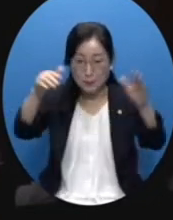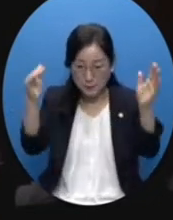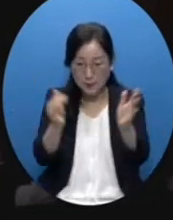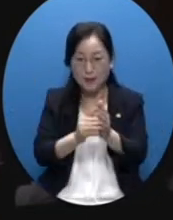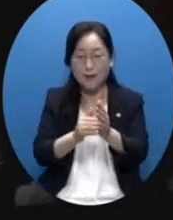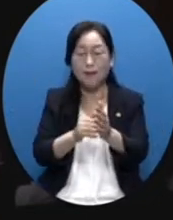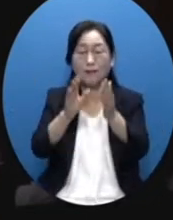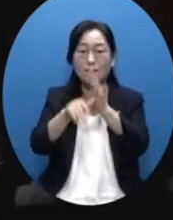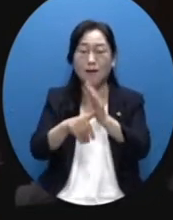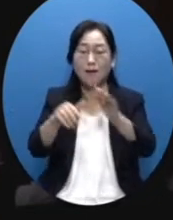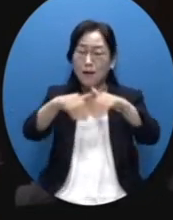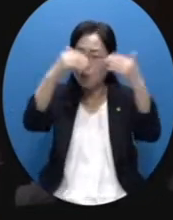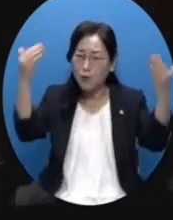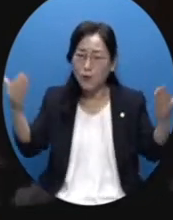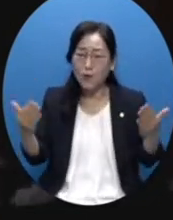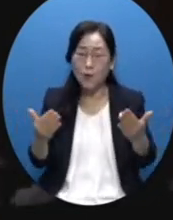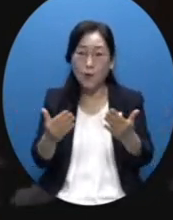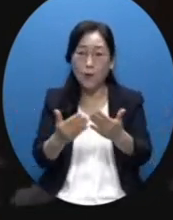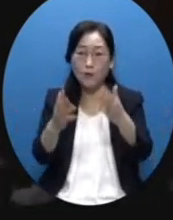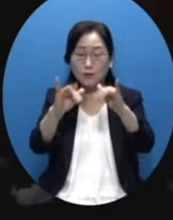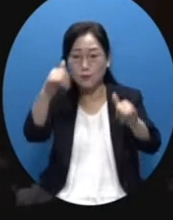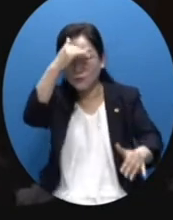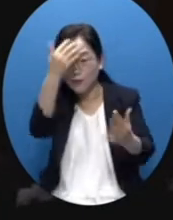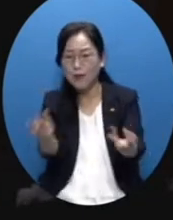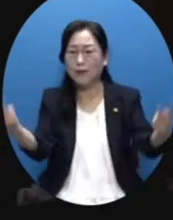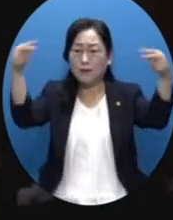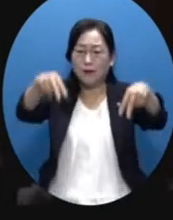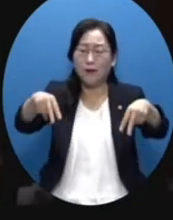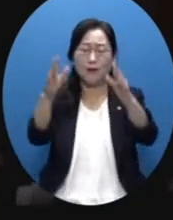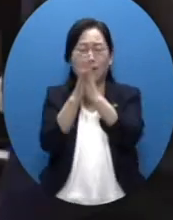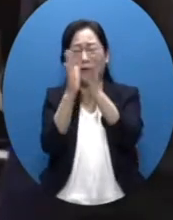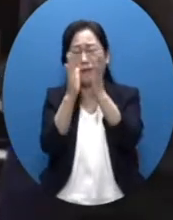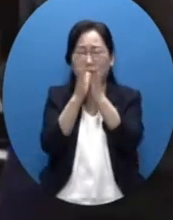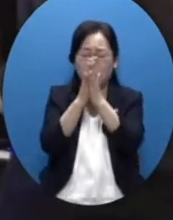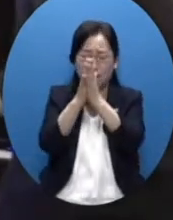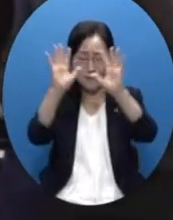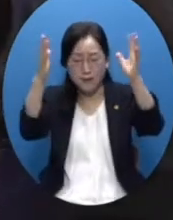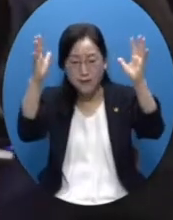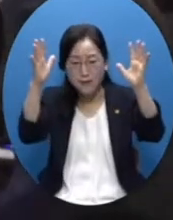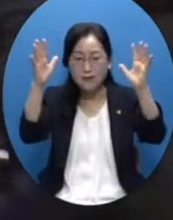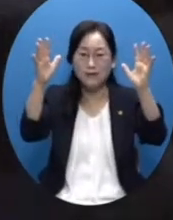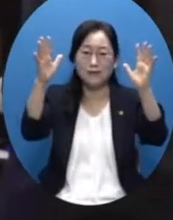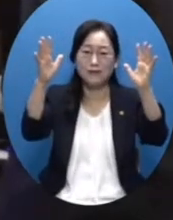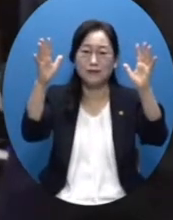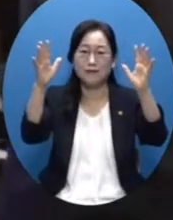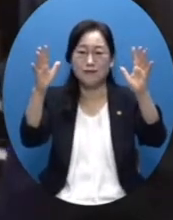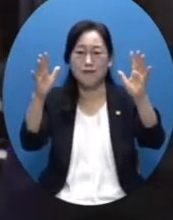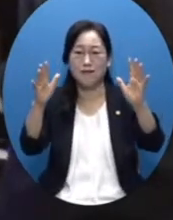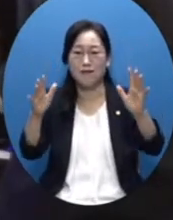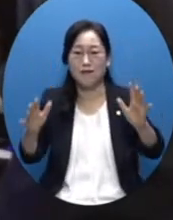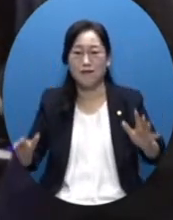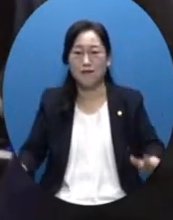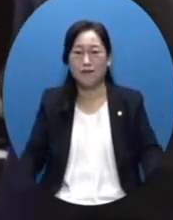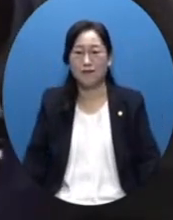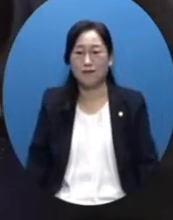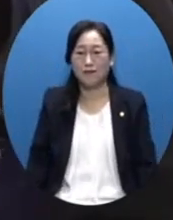온 총 저 낳기 박선미 환 오솔 예 2 없고